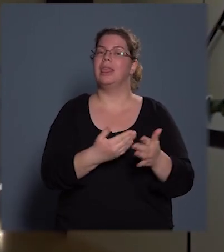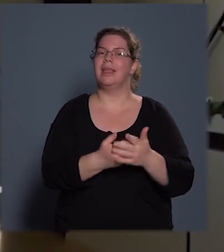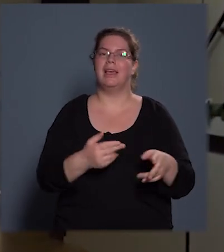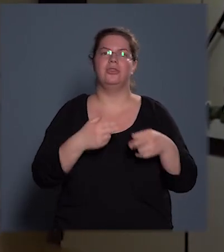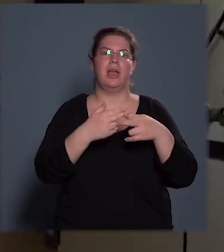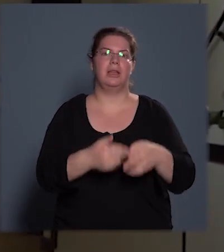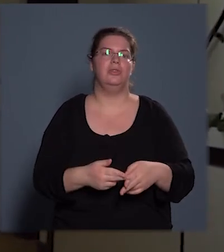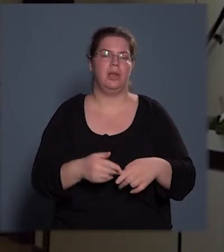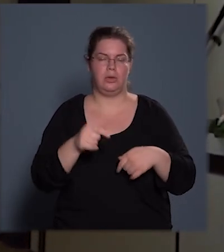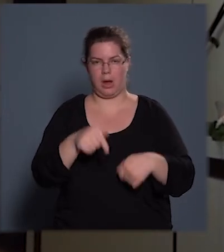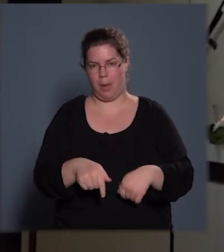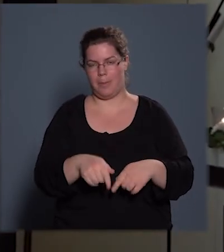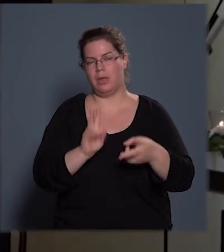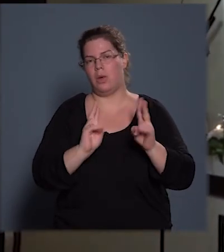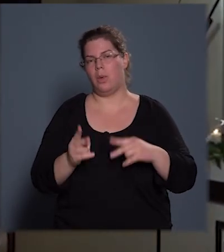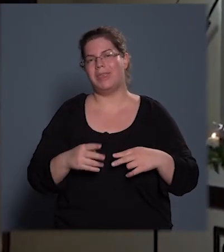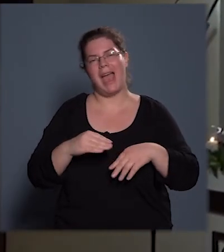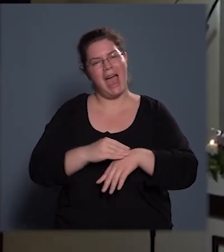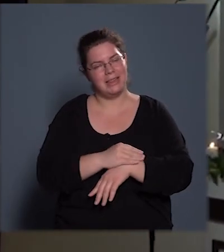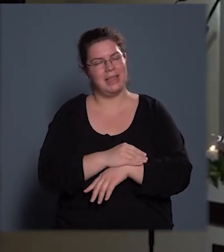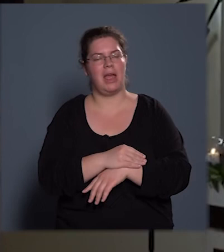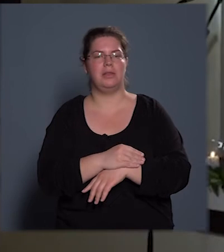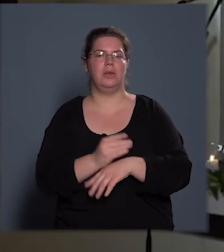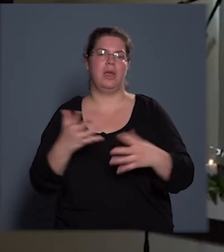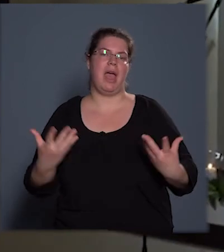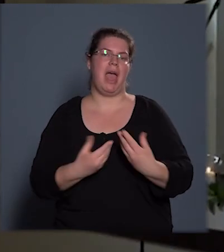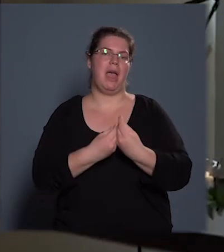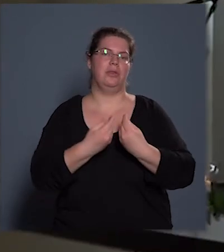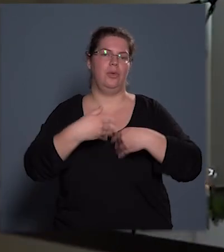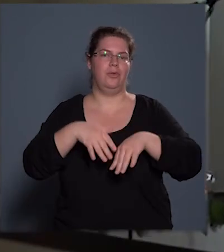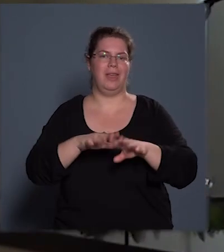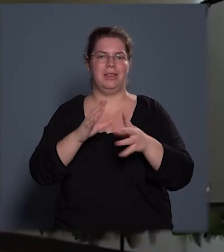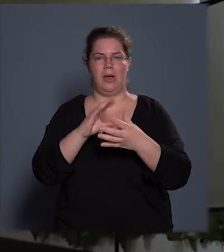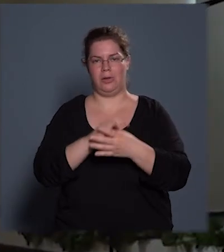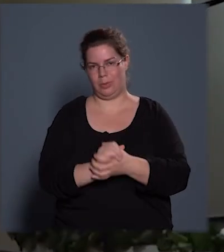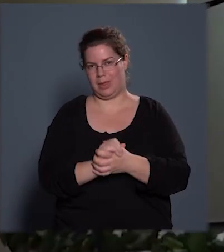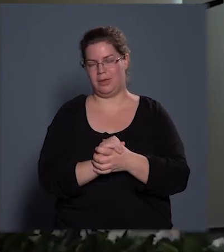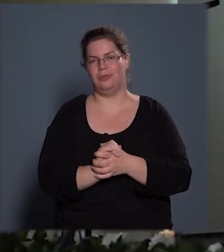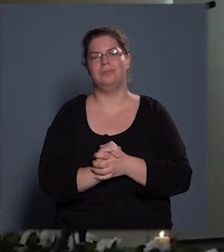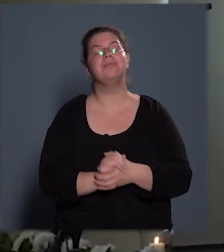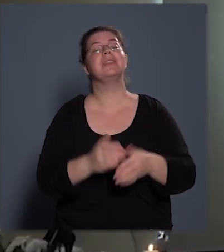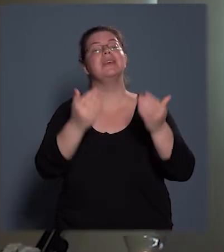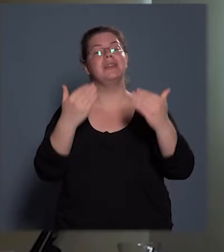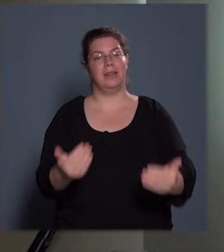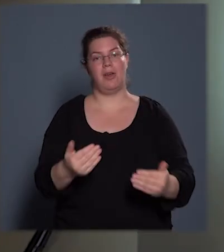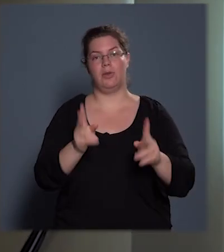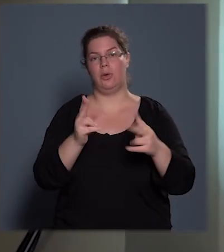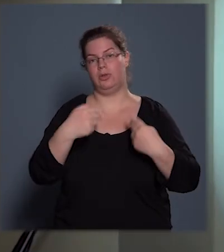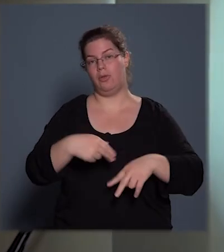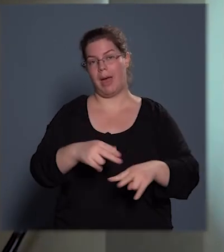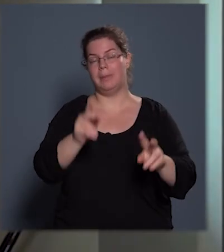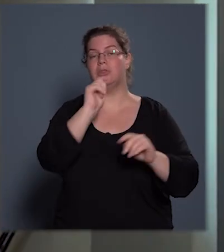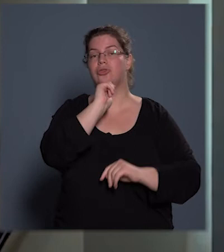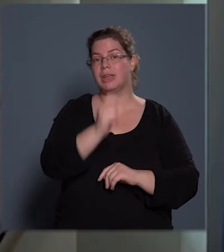segítségünkre abban, hogy átérezhessük az együvé tartozás örömét. Kívánjuk, hogy további